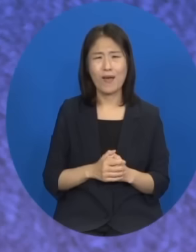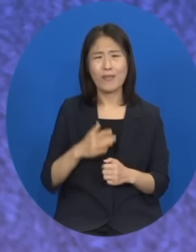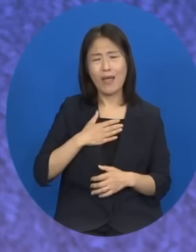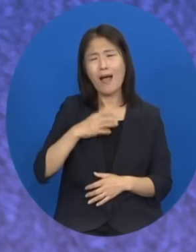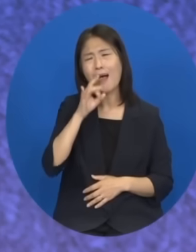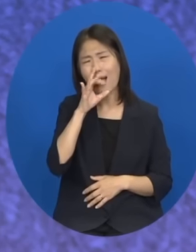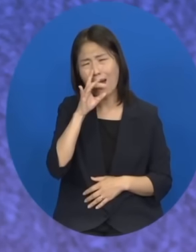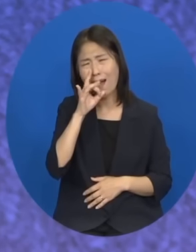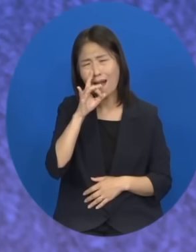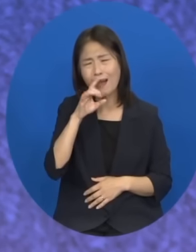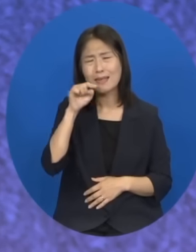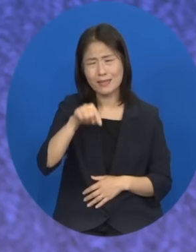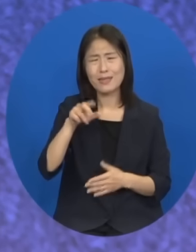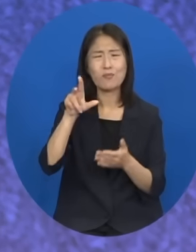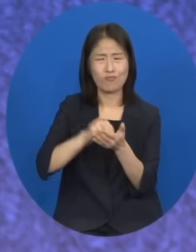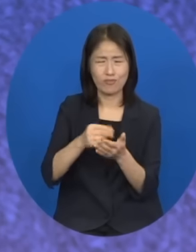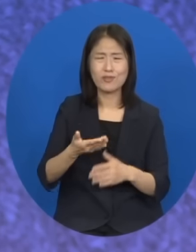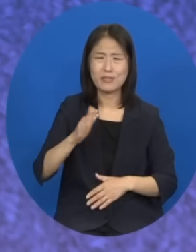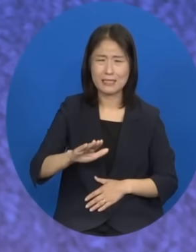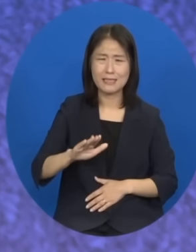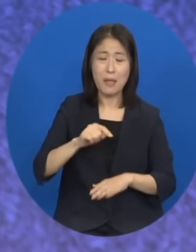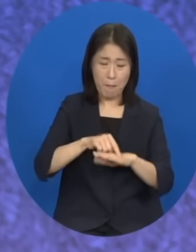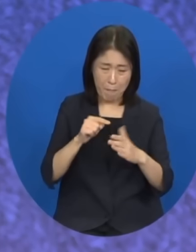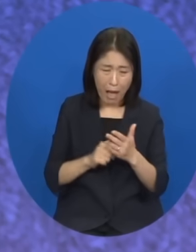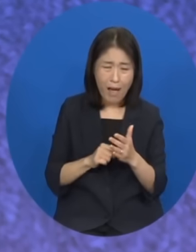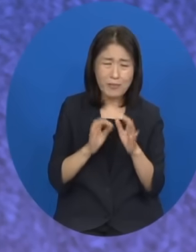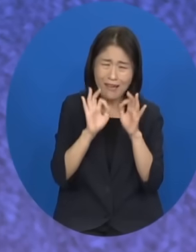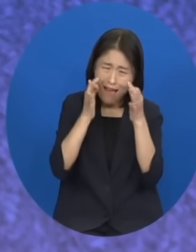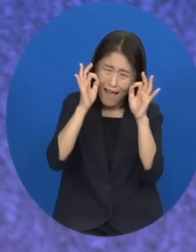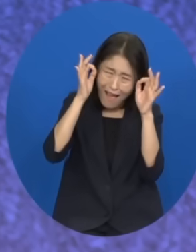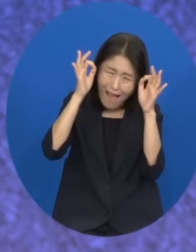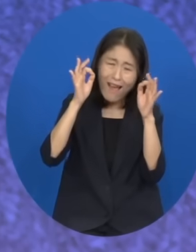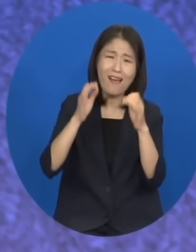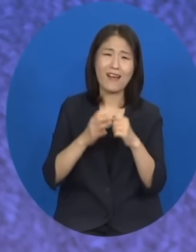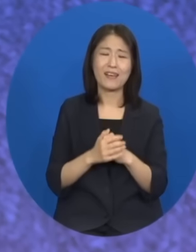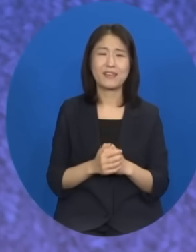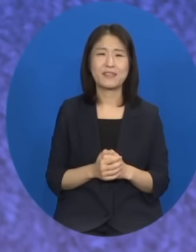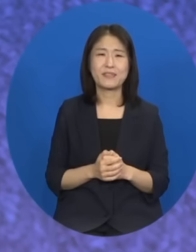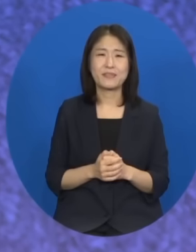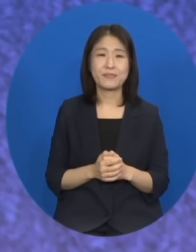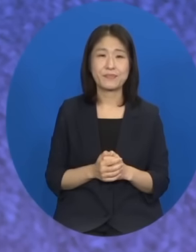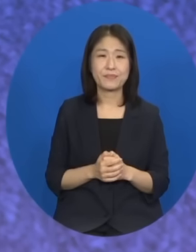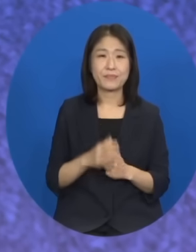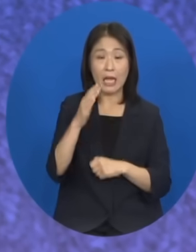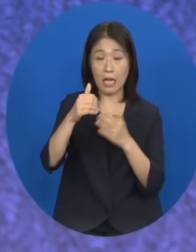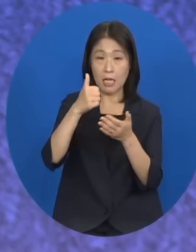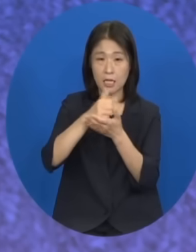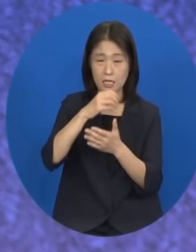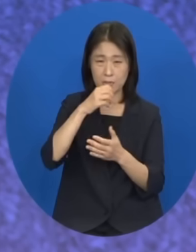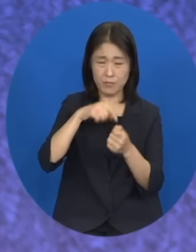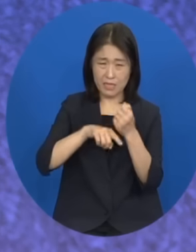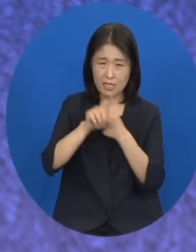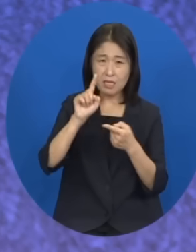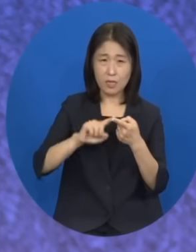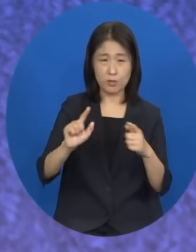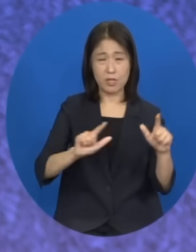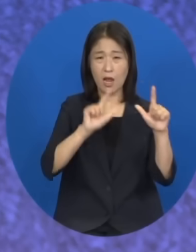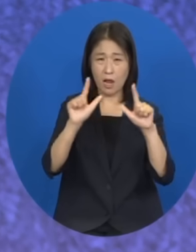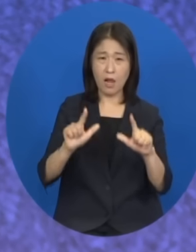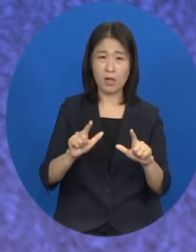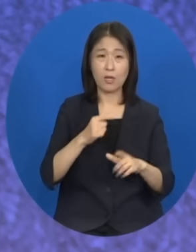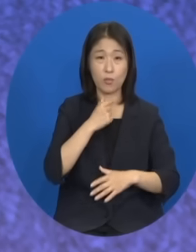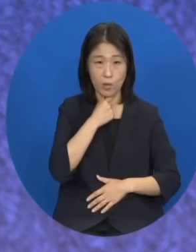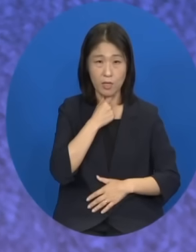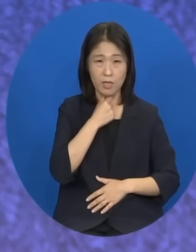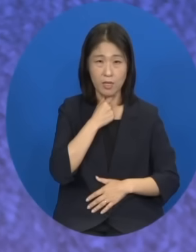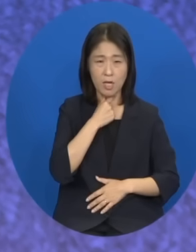안 돼서 그랬지 마음은 정말 간절했다고요. 하나님의 뜻대로 정말 살아야 되겠다. 그렇게 좋은 신학생이 되고 좋은 전도사가 되고